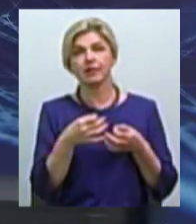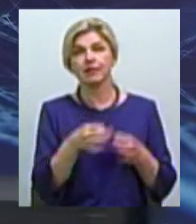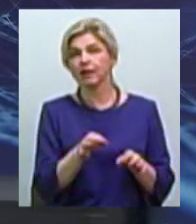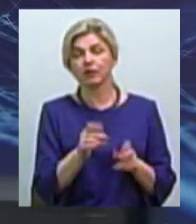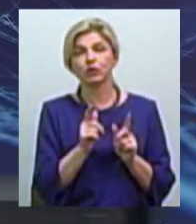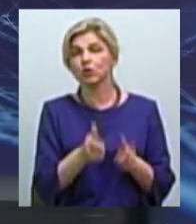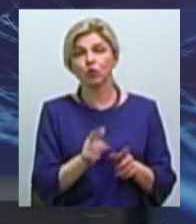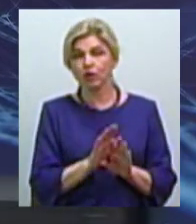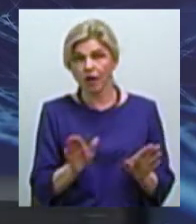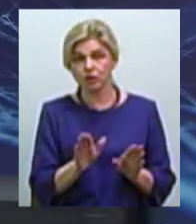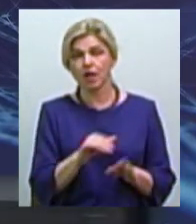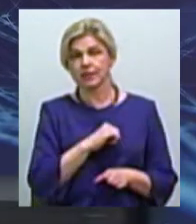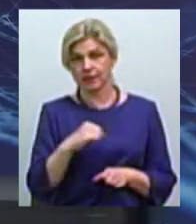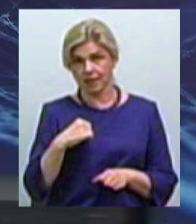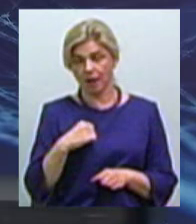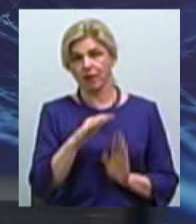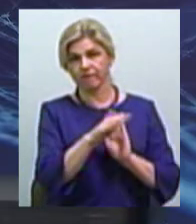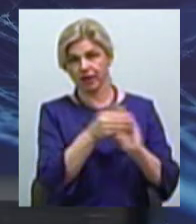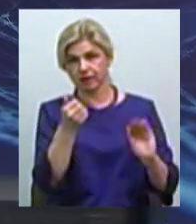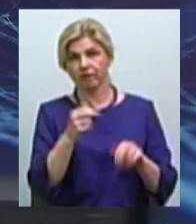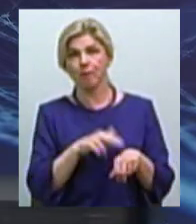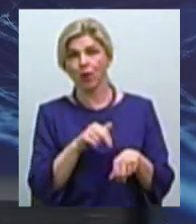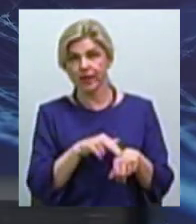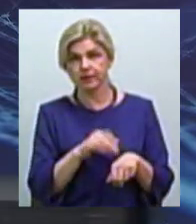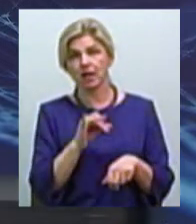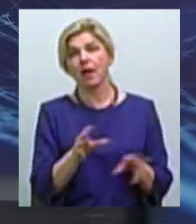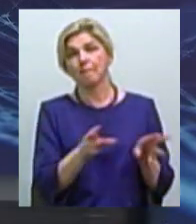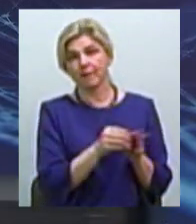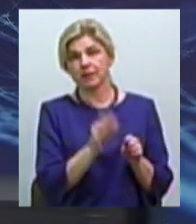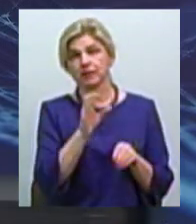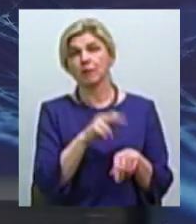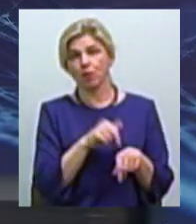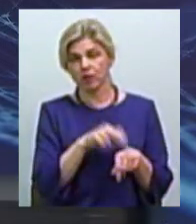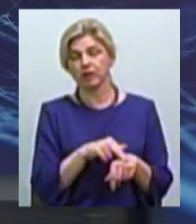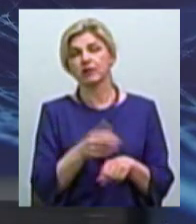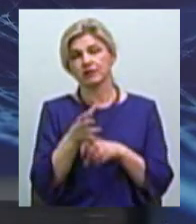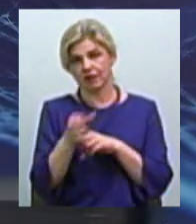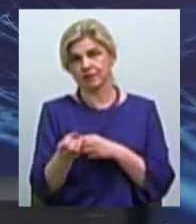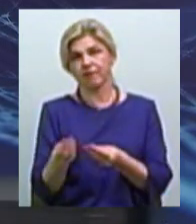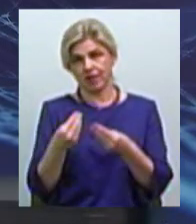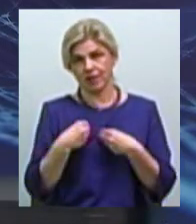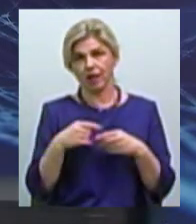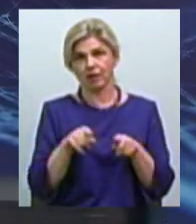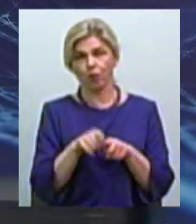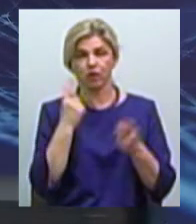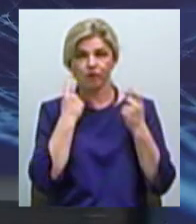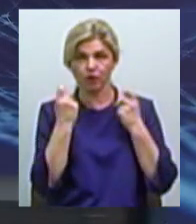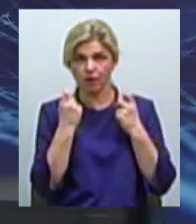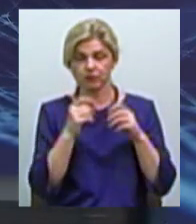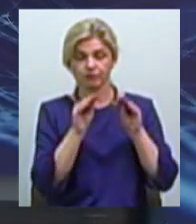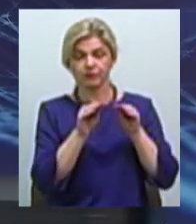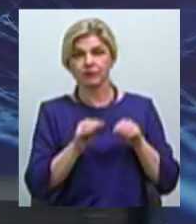дані самостійно, викликається поліція. І тоді з поліцією ми все ж таки беремо такі дані. Складається